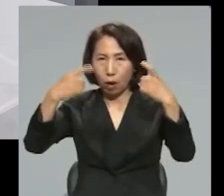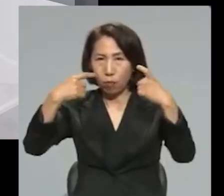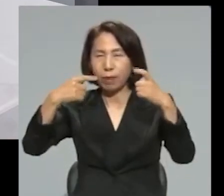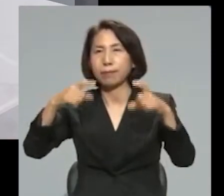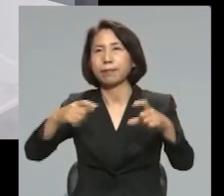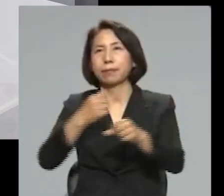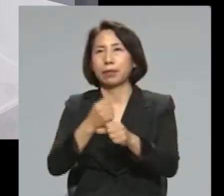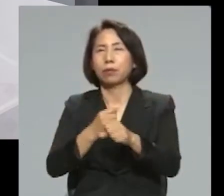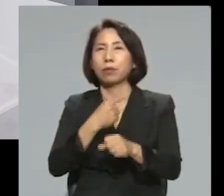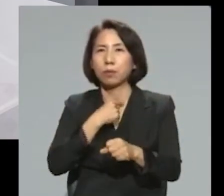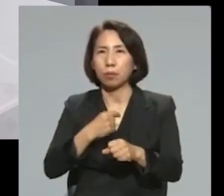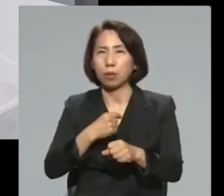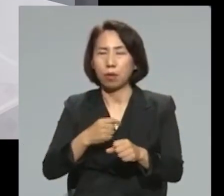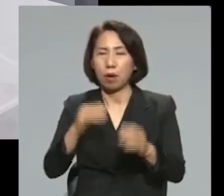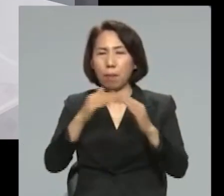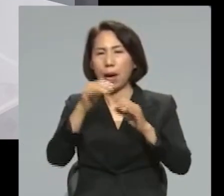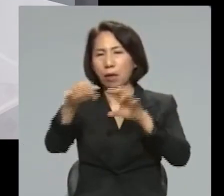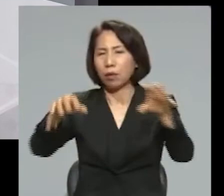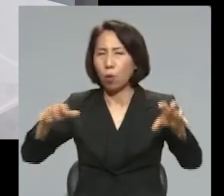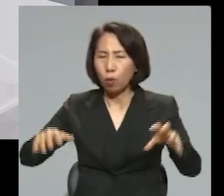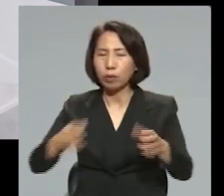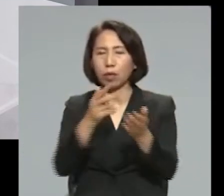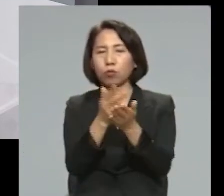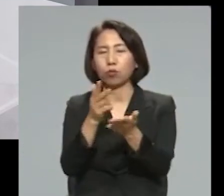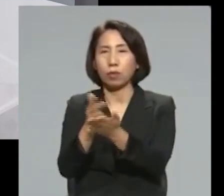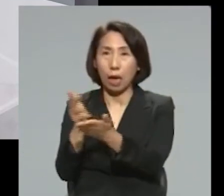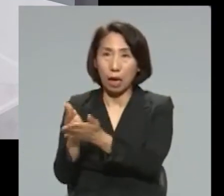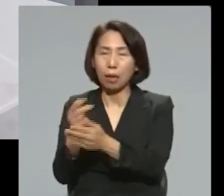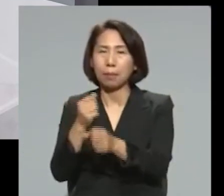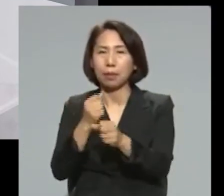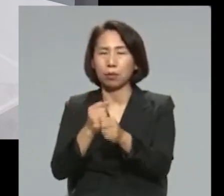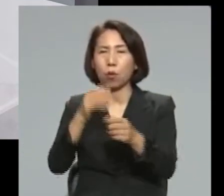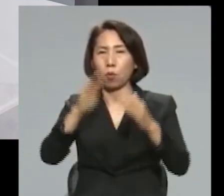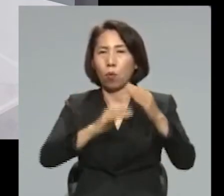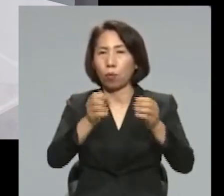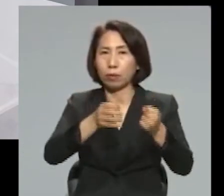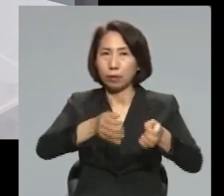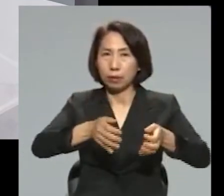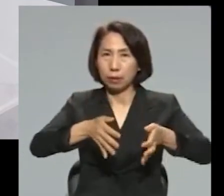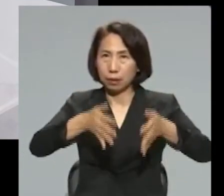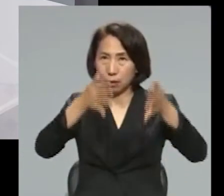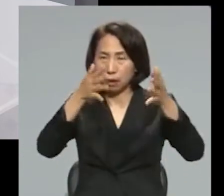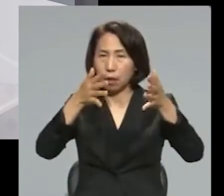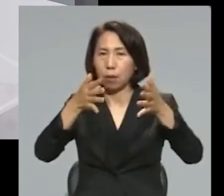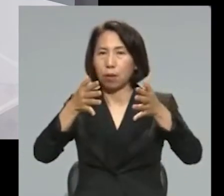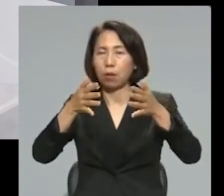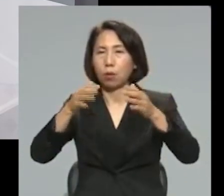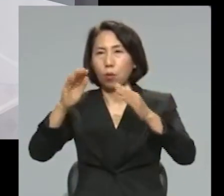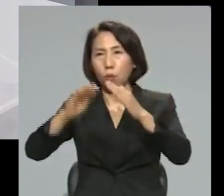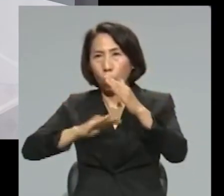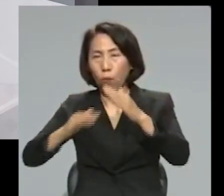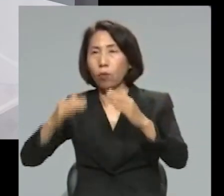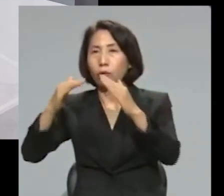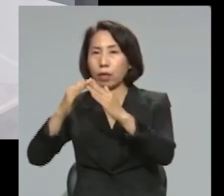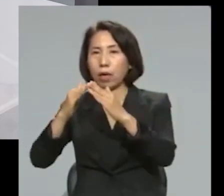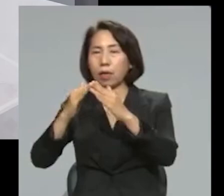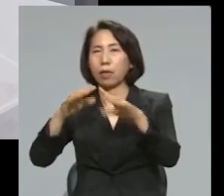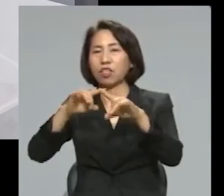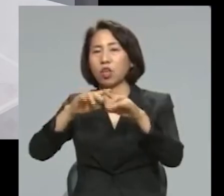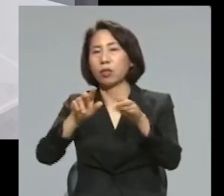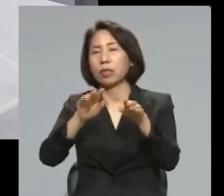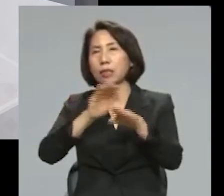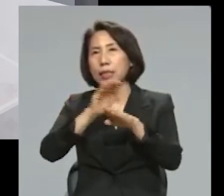전마을에 주차장을 신설하고 공공시설 및 아파트에 장애인 전동차 충전소를 설치하고